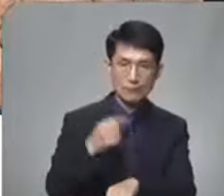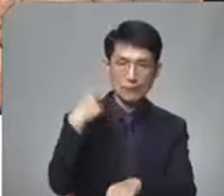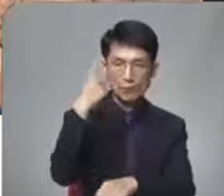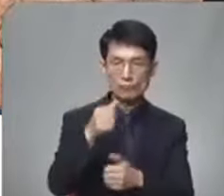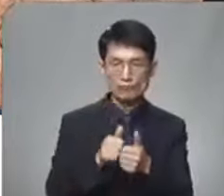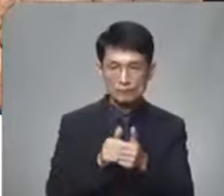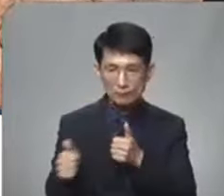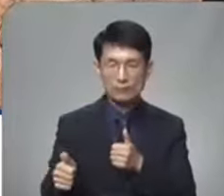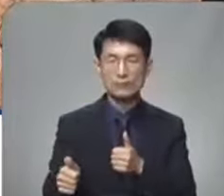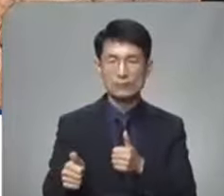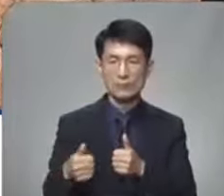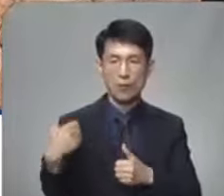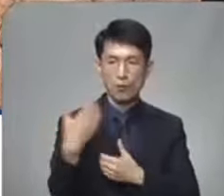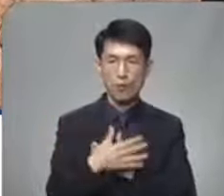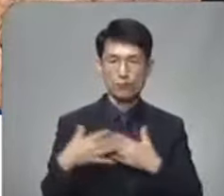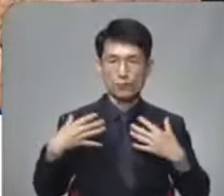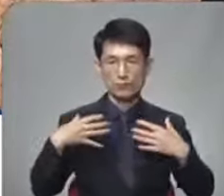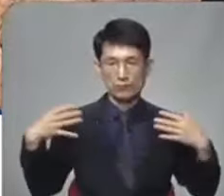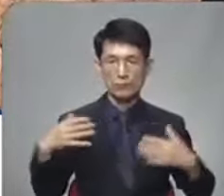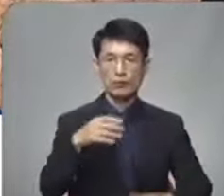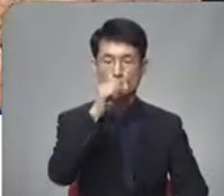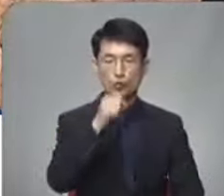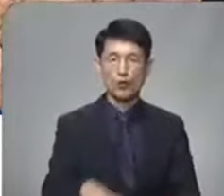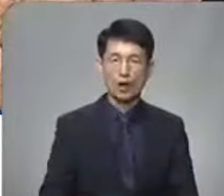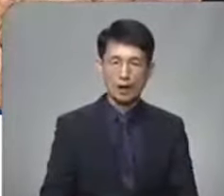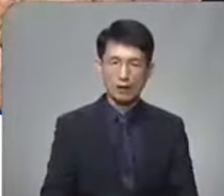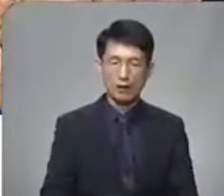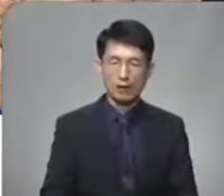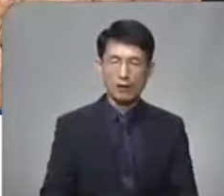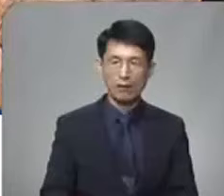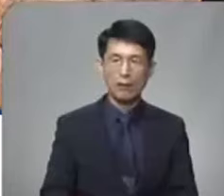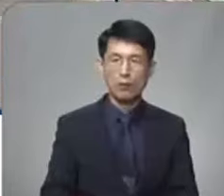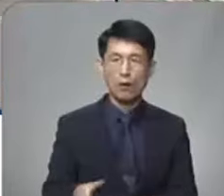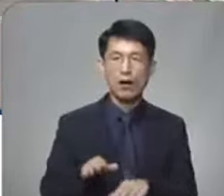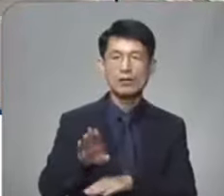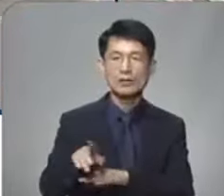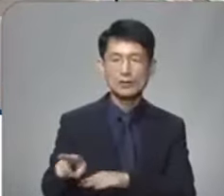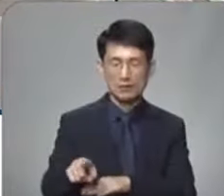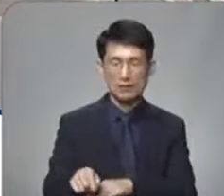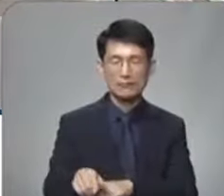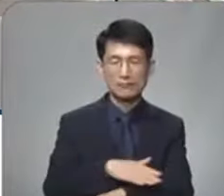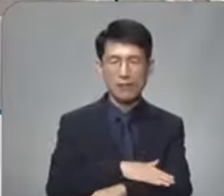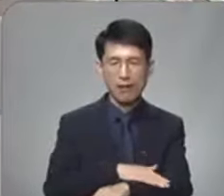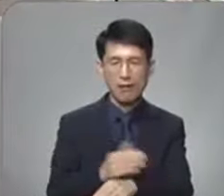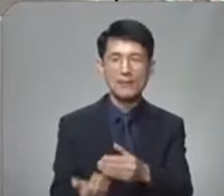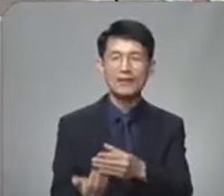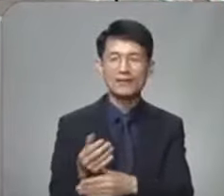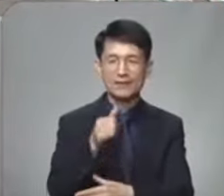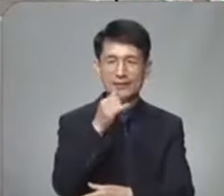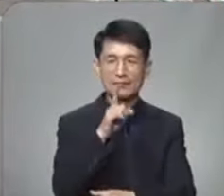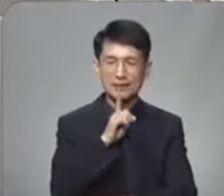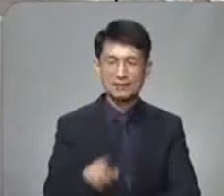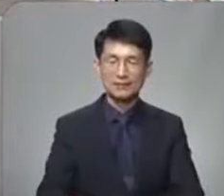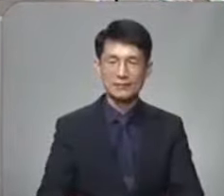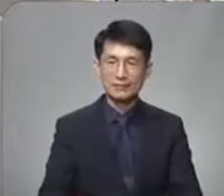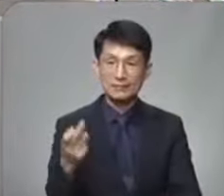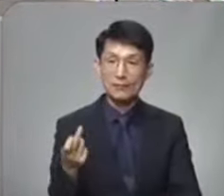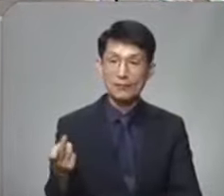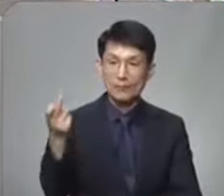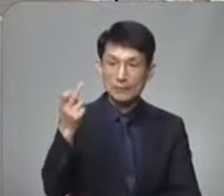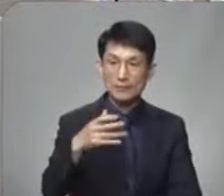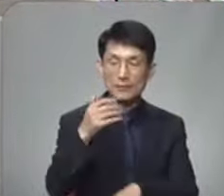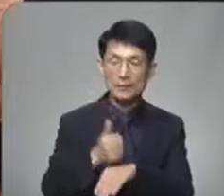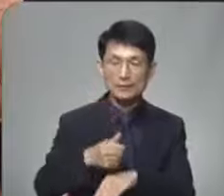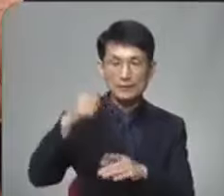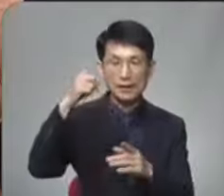좋았고도 좋았고 그 오죽하면 천 이제라도 오빠에 대한 마지막 기억을